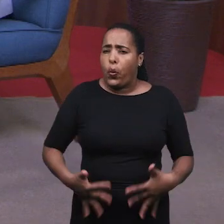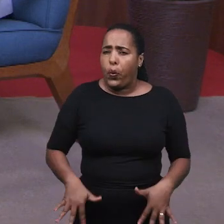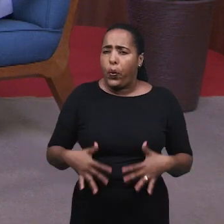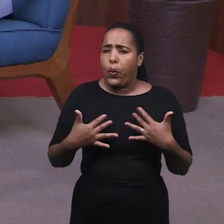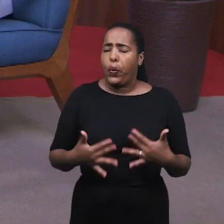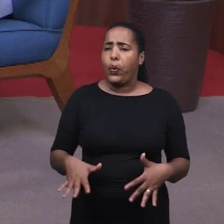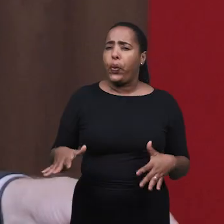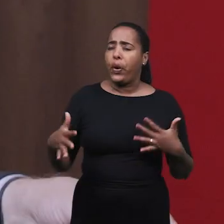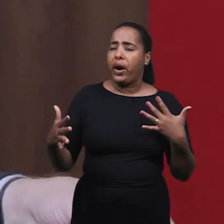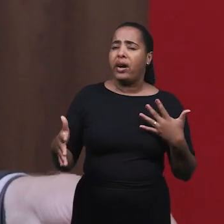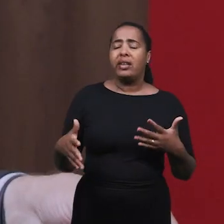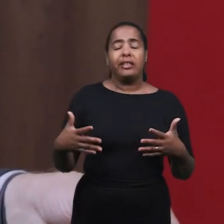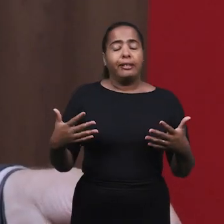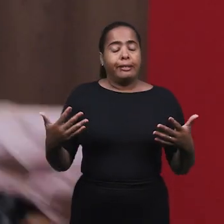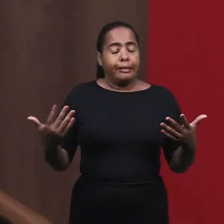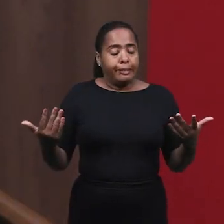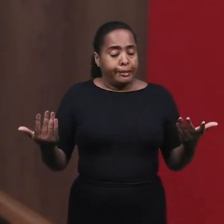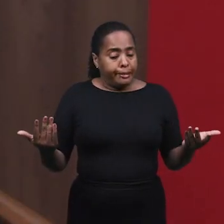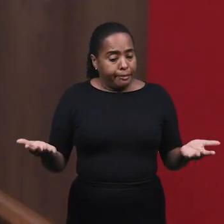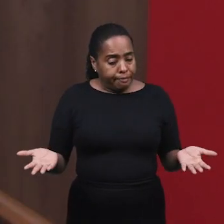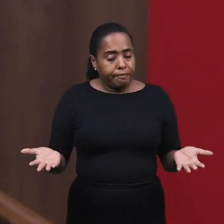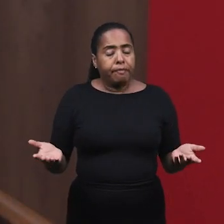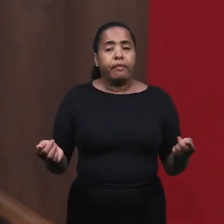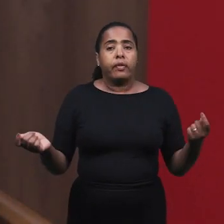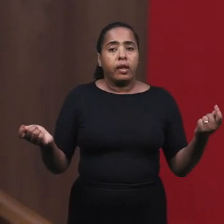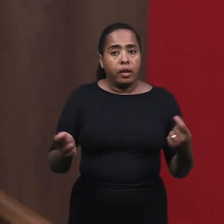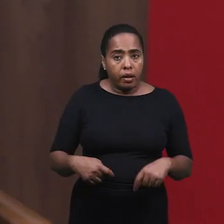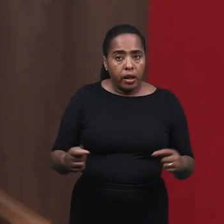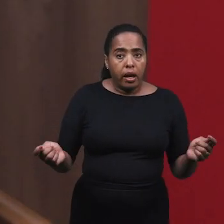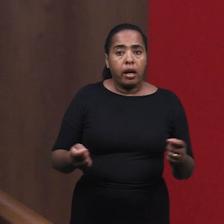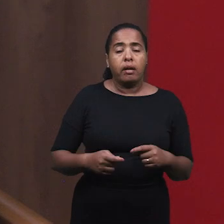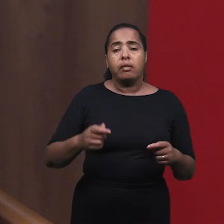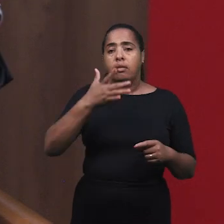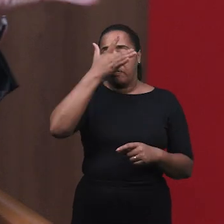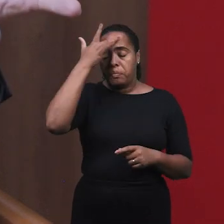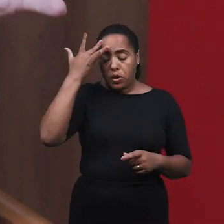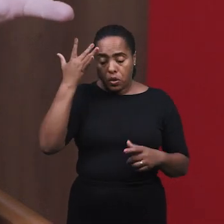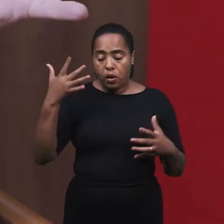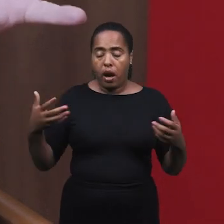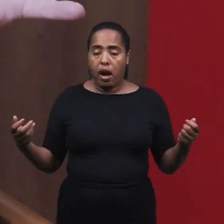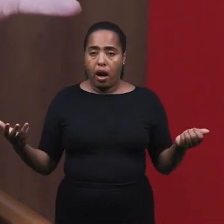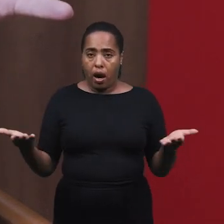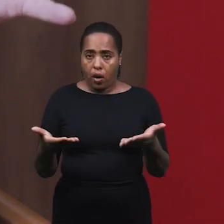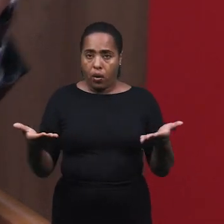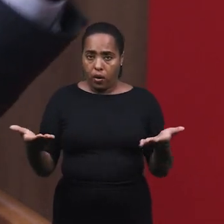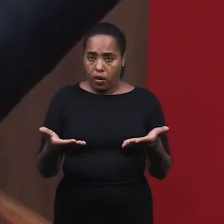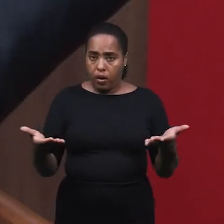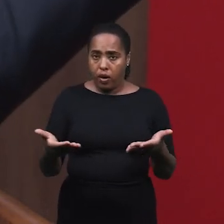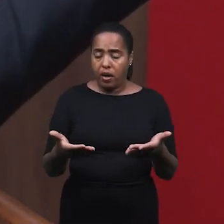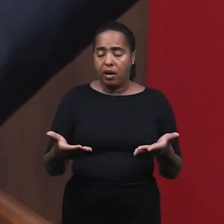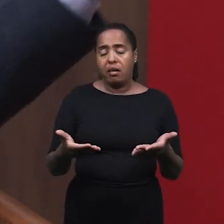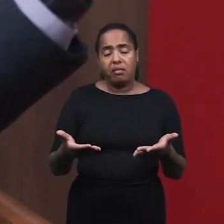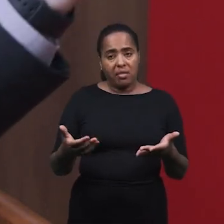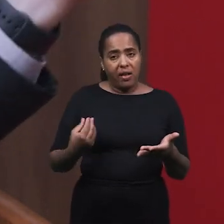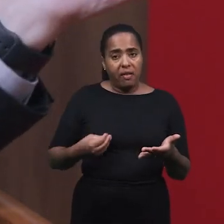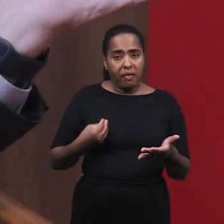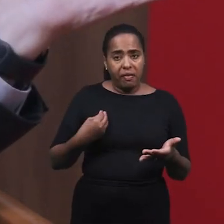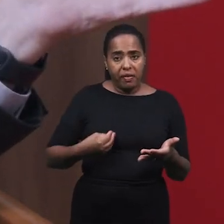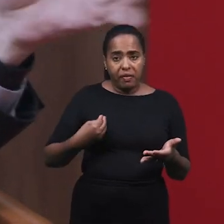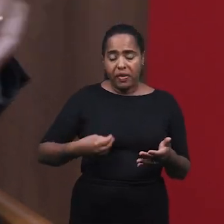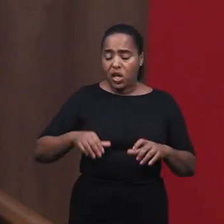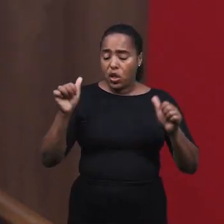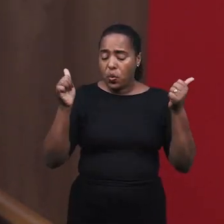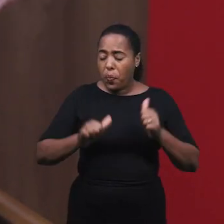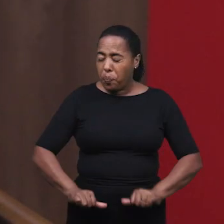quelques traits durs. Il est possible que quelques-uns qui sont avec nous en ce moment sont en train de